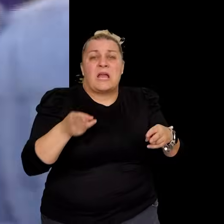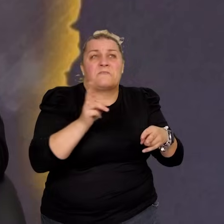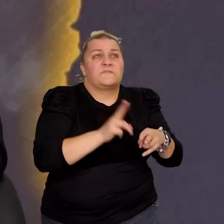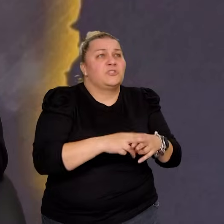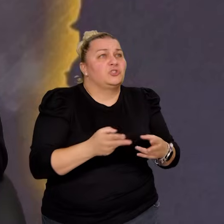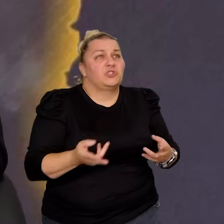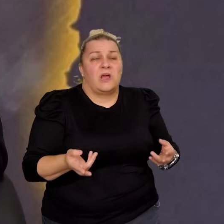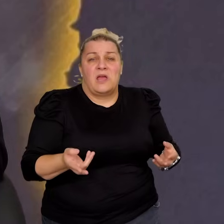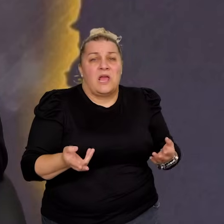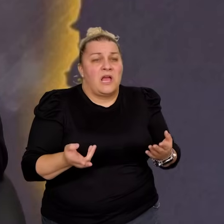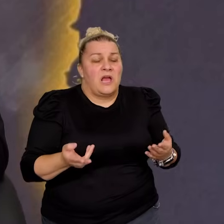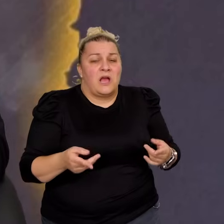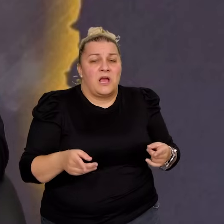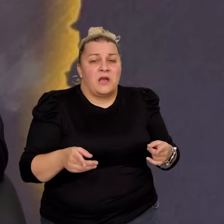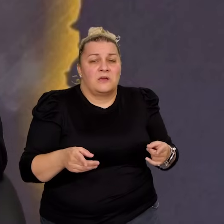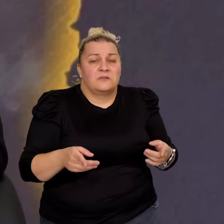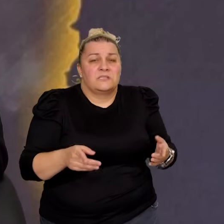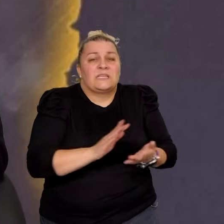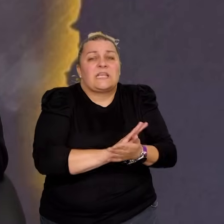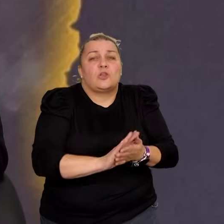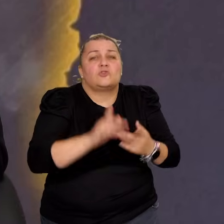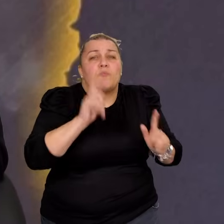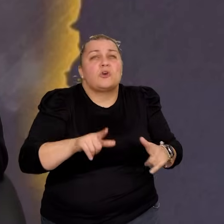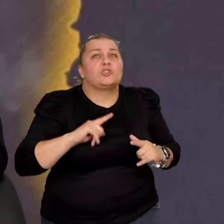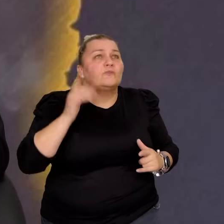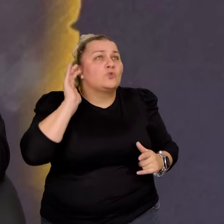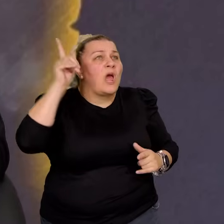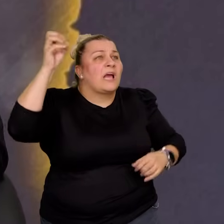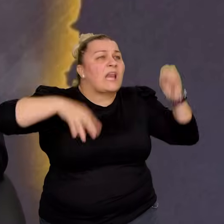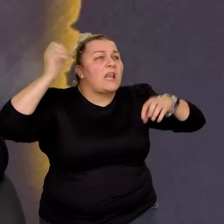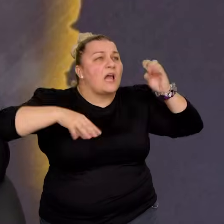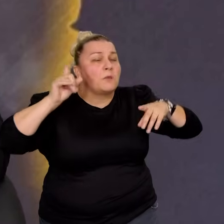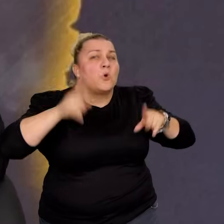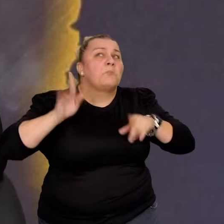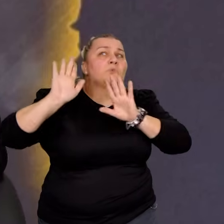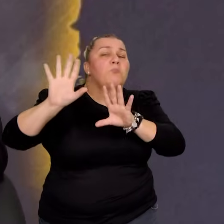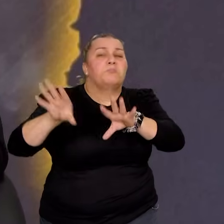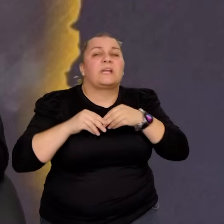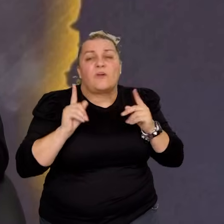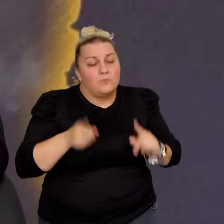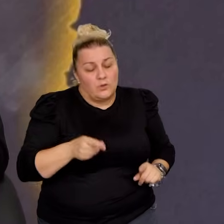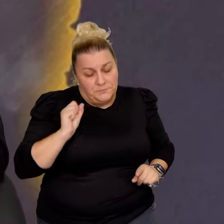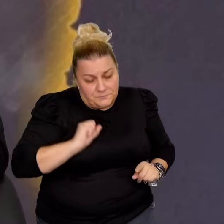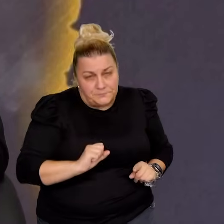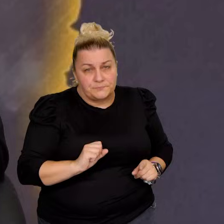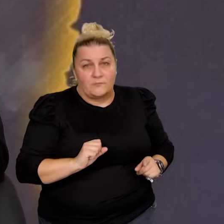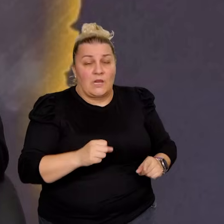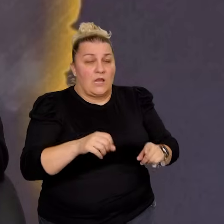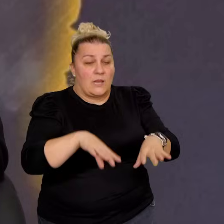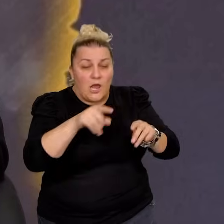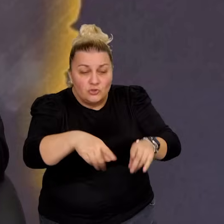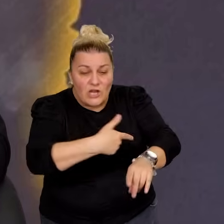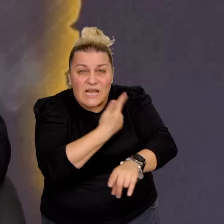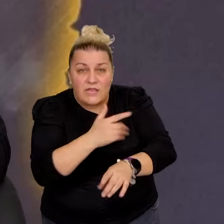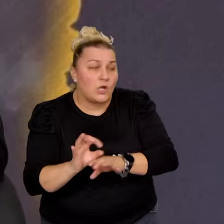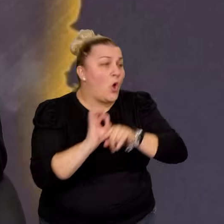neki, kako bih rekao, nego ti si jednostavno živio pod granatom, jednostavno si to morao prihvatiti. Morao si odvesti ranjenog u bolnicu,